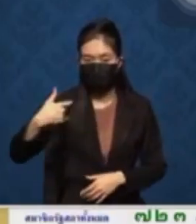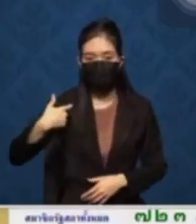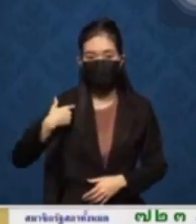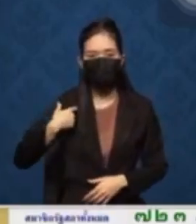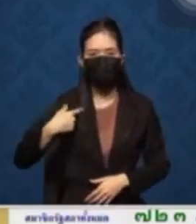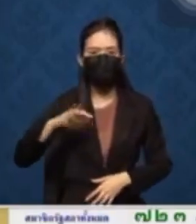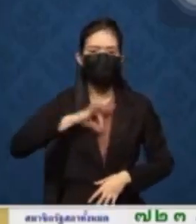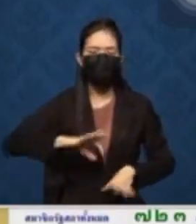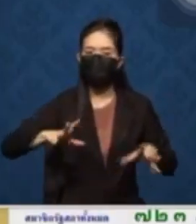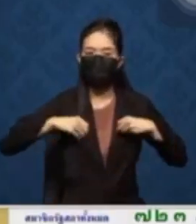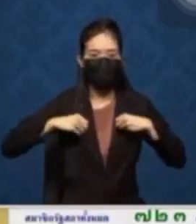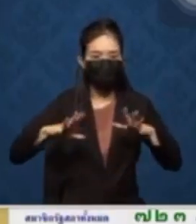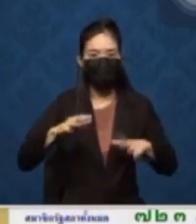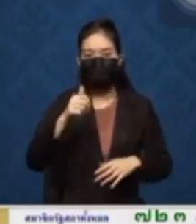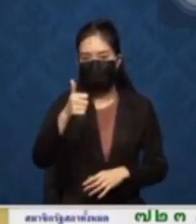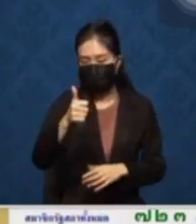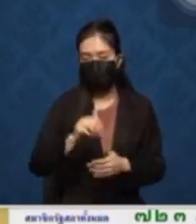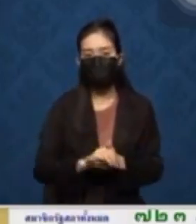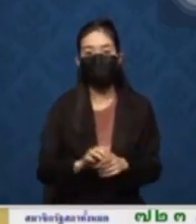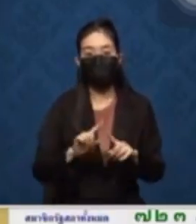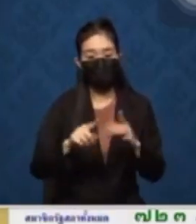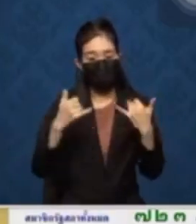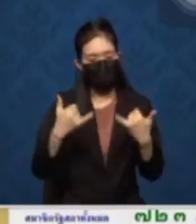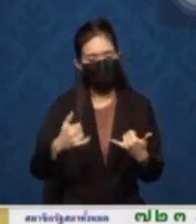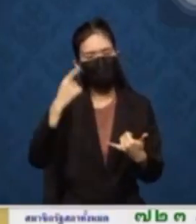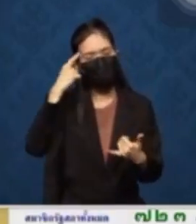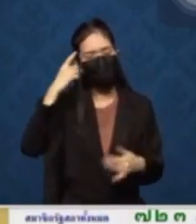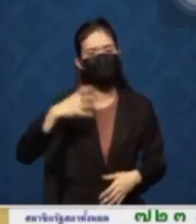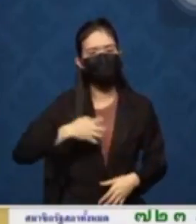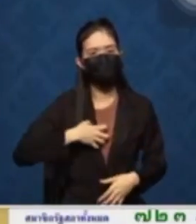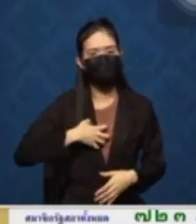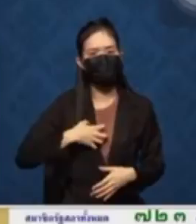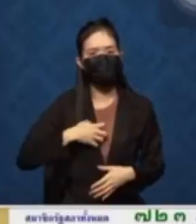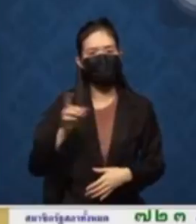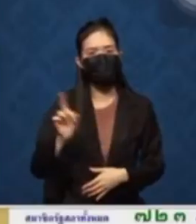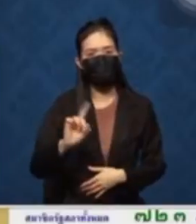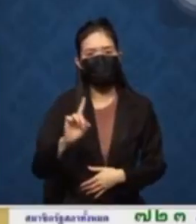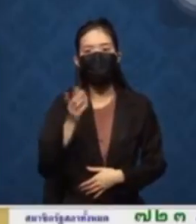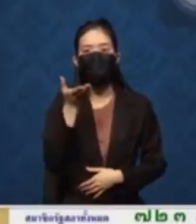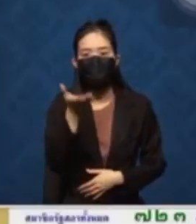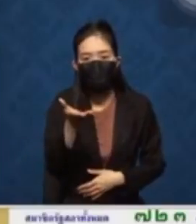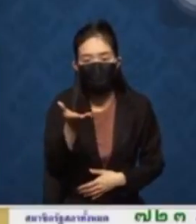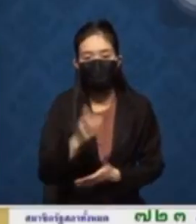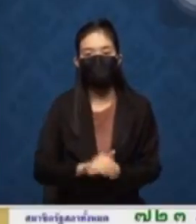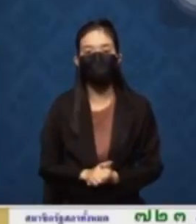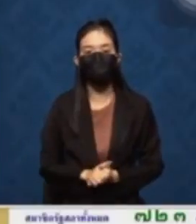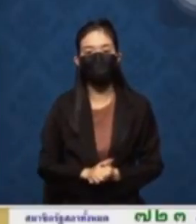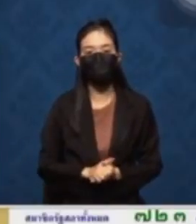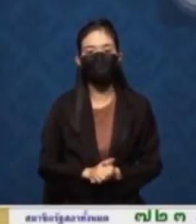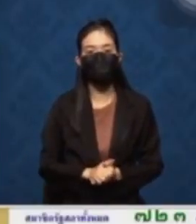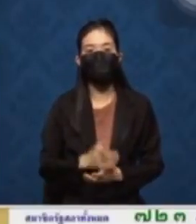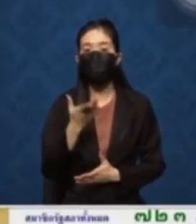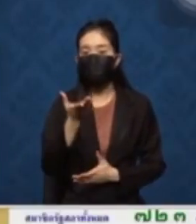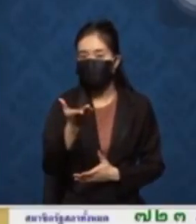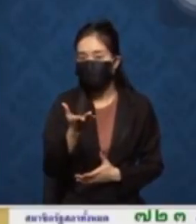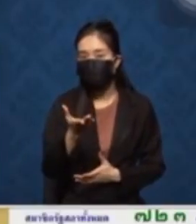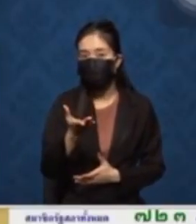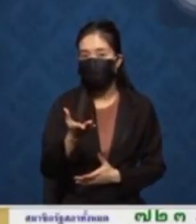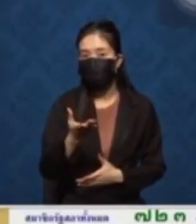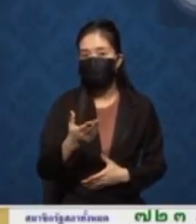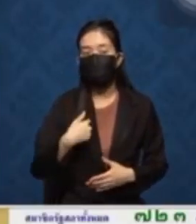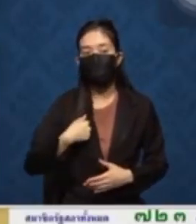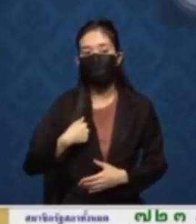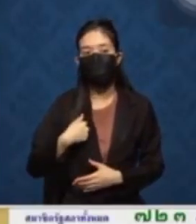การเมืองที่เราพยายามจะนำเสนอนั้นอยู่บนพื้นฐานของการไว้วางใจประชาชนผมขอนะครับท่านไว้ใจท่านเลือกไว้วางใจประชาชน